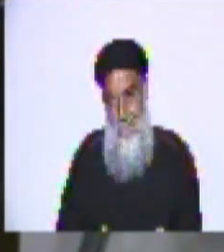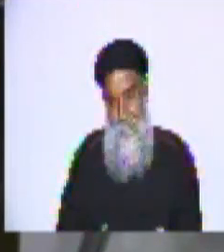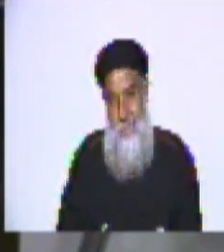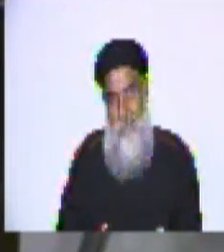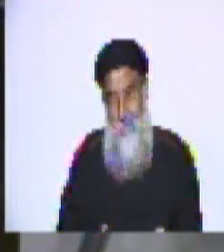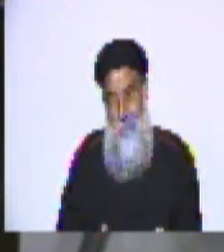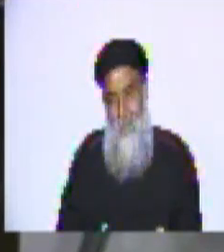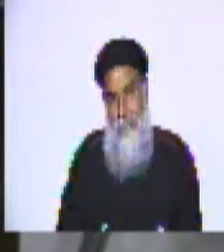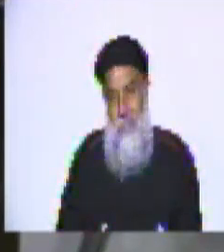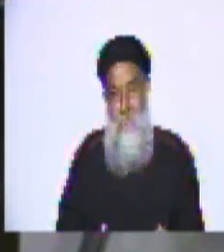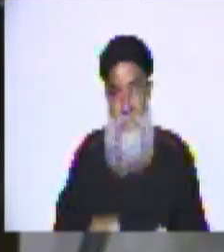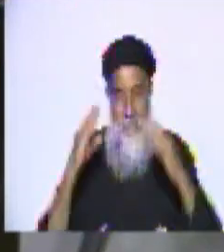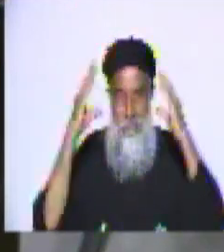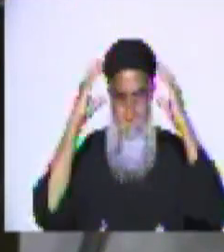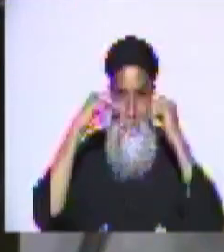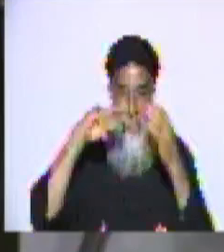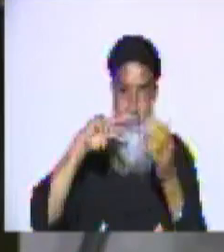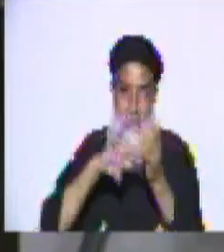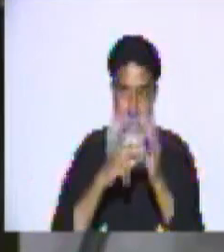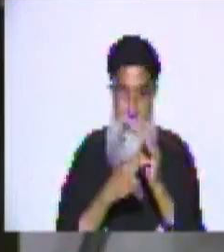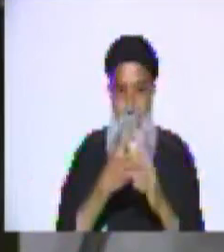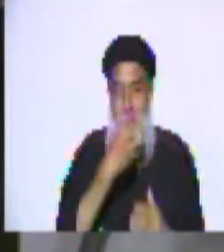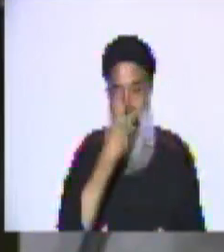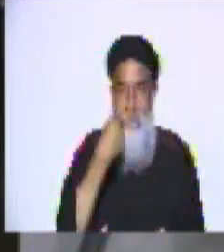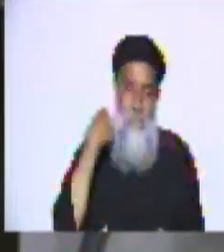فاللي بيتمتع بعمل الروح القدس